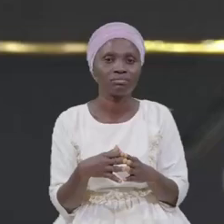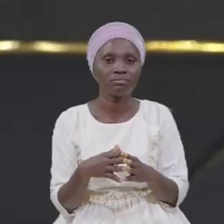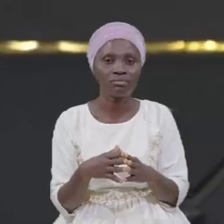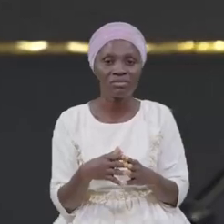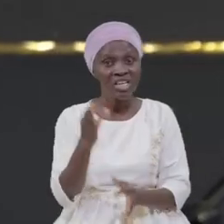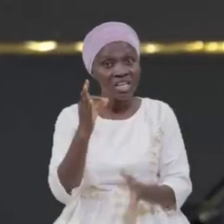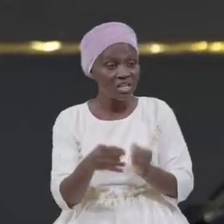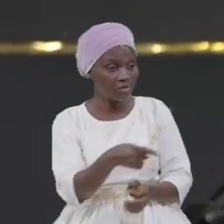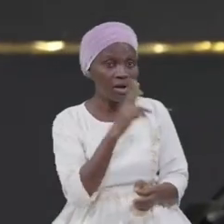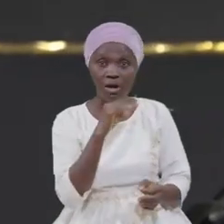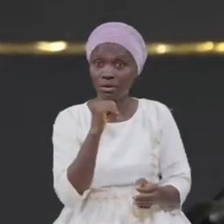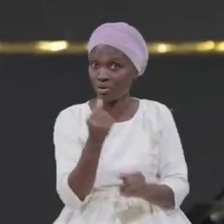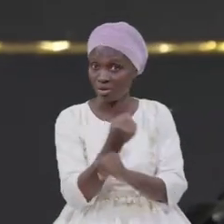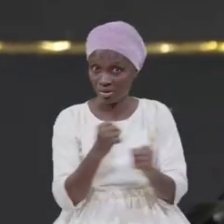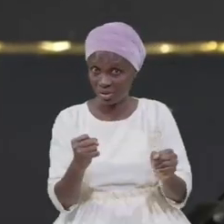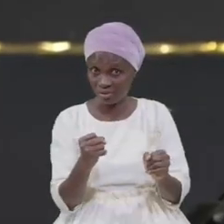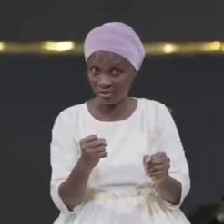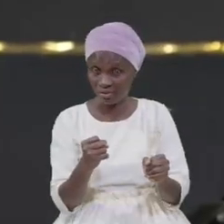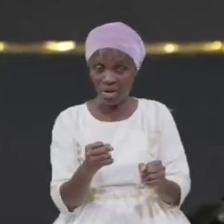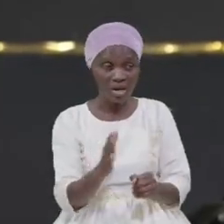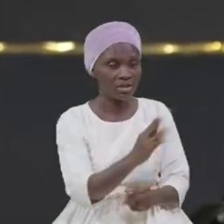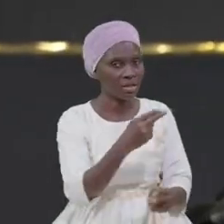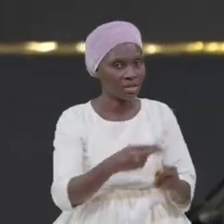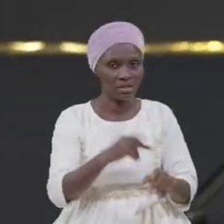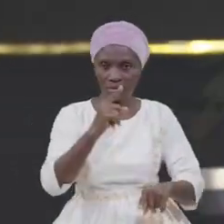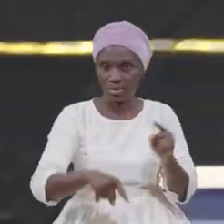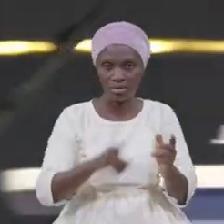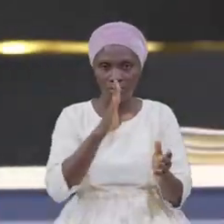noms ne seront pas écrits au ciel. Ils étaient sauvés.